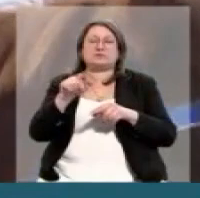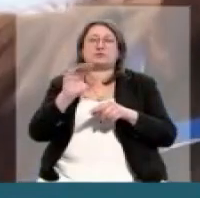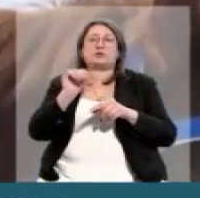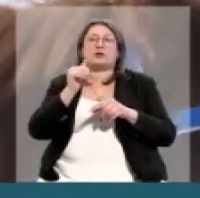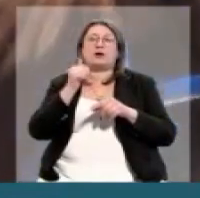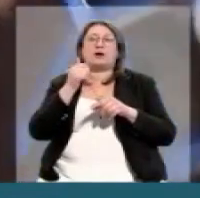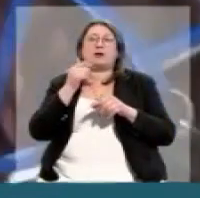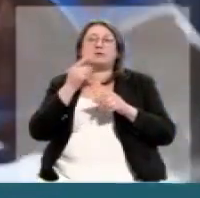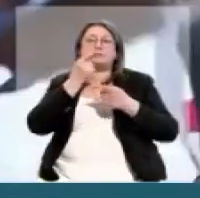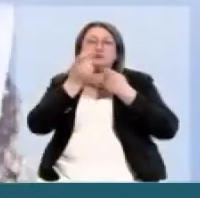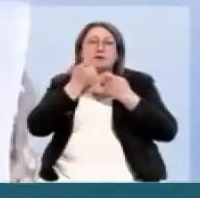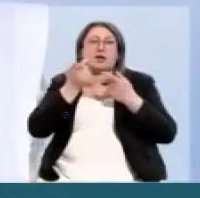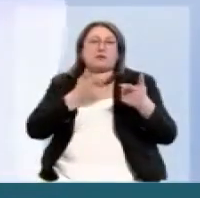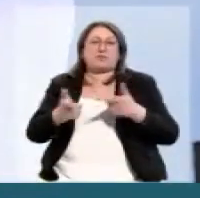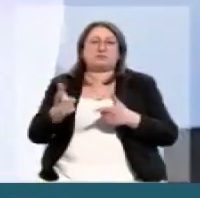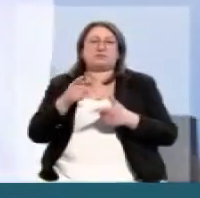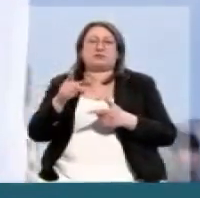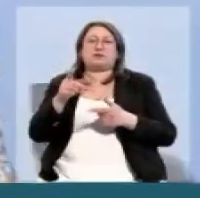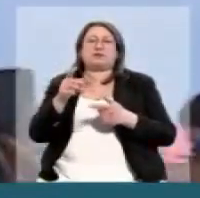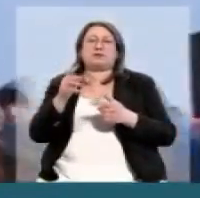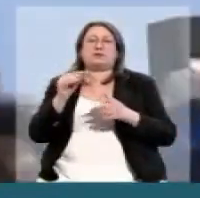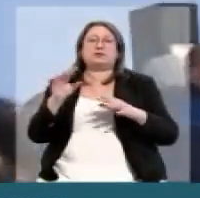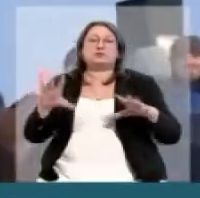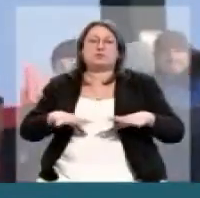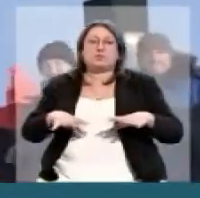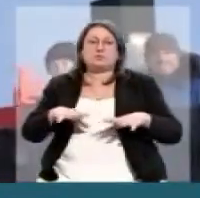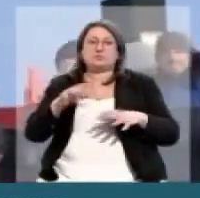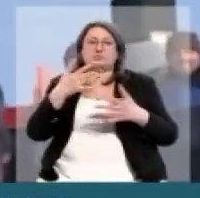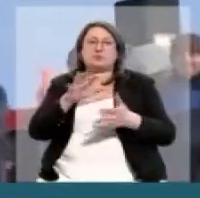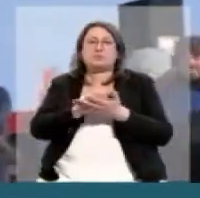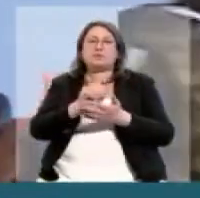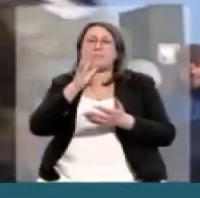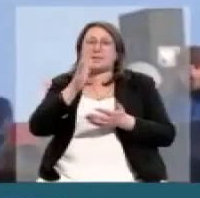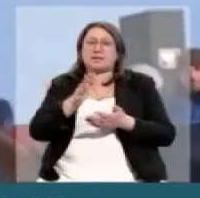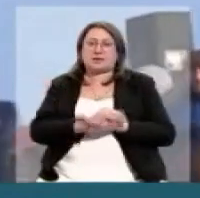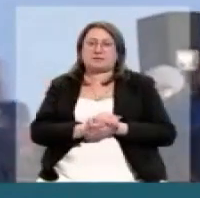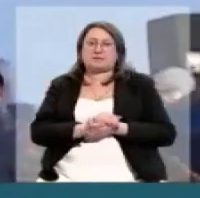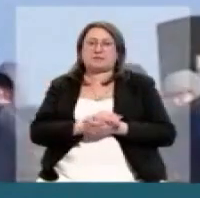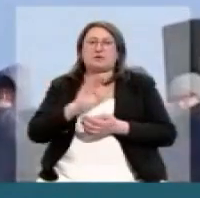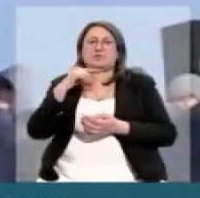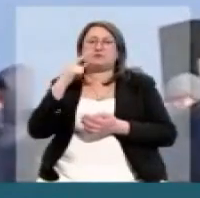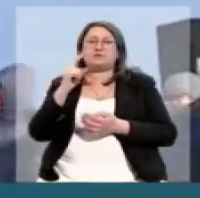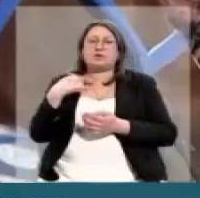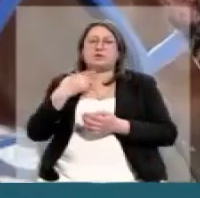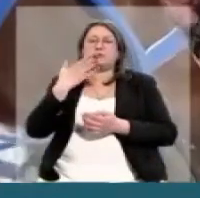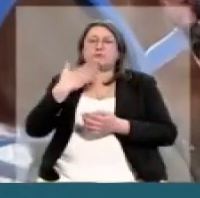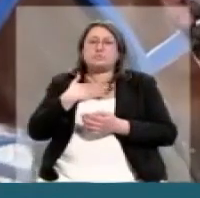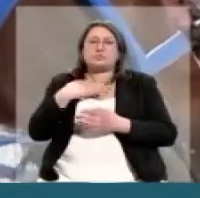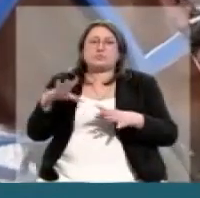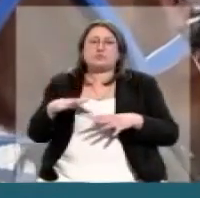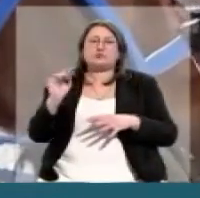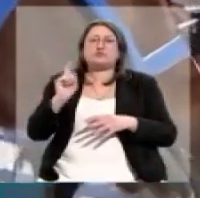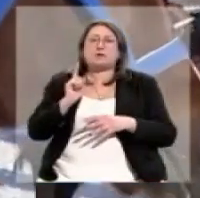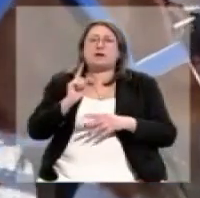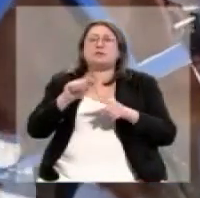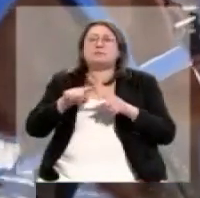Наурызбай Нағашыбай. 5 жасынан ат құлағында ойнайды екен. Жарыс басталғанша тағатсызданып, күн санап күттім дейді. 14 жаста.